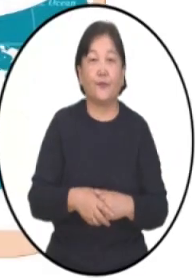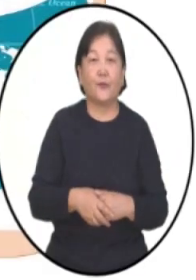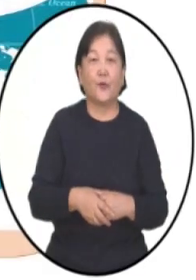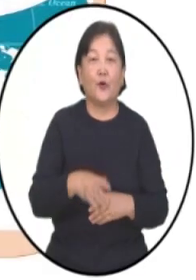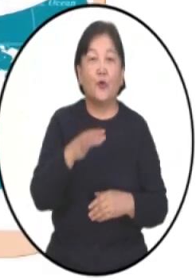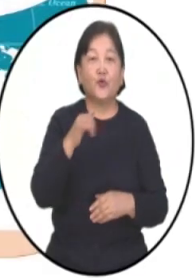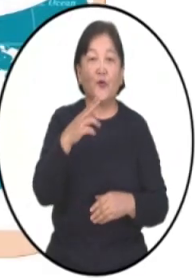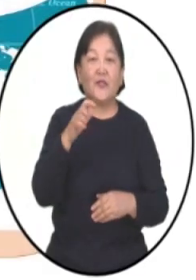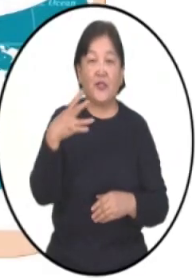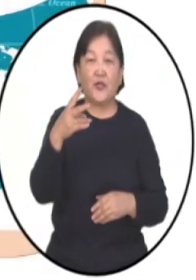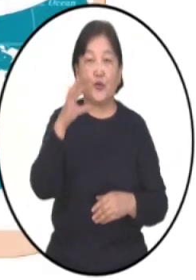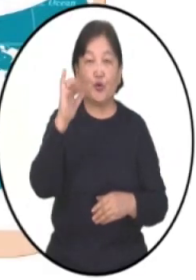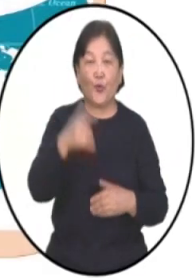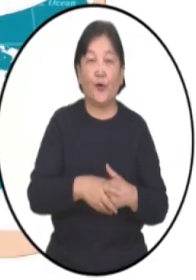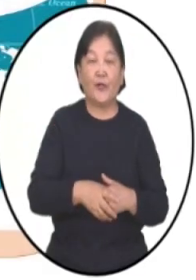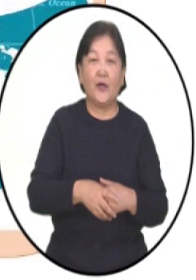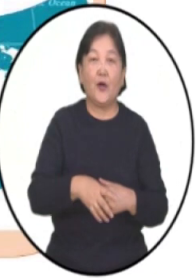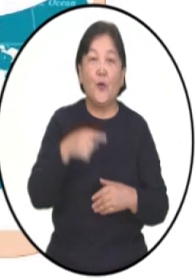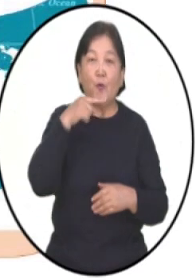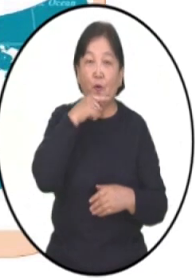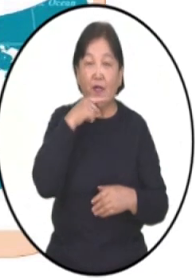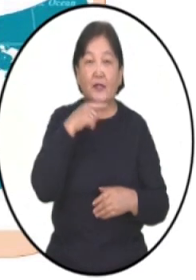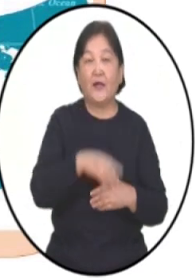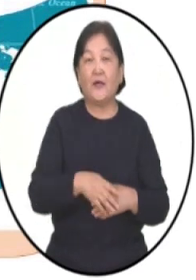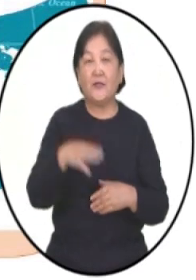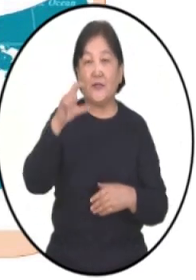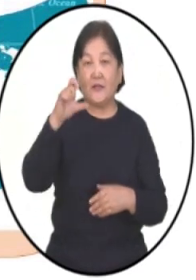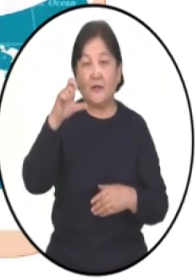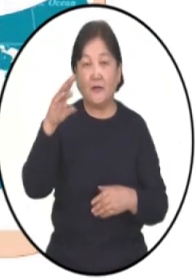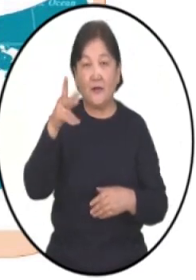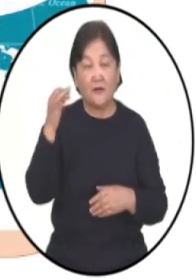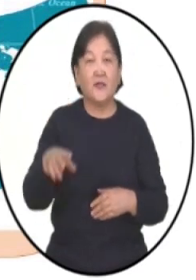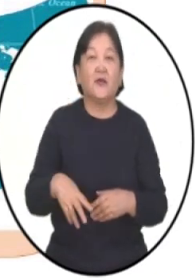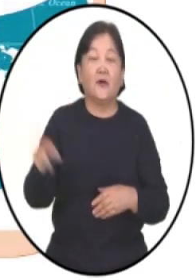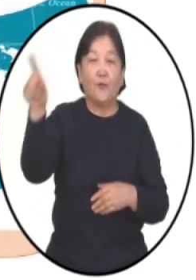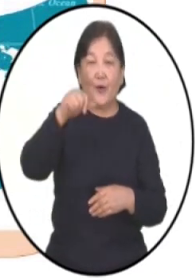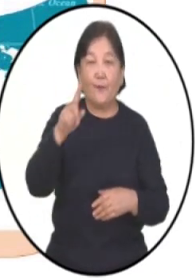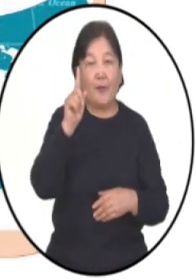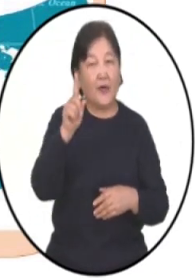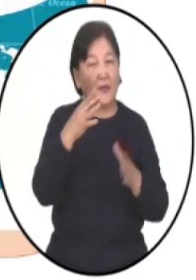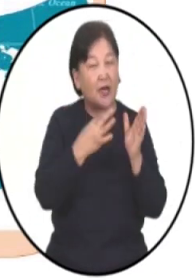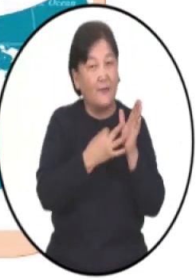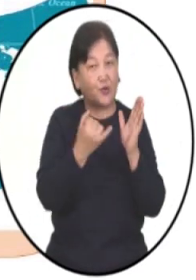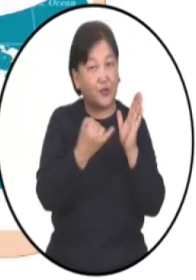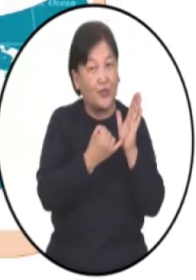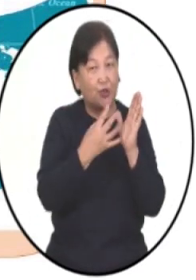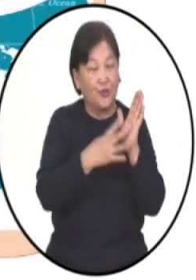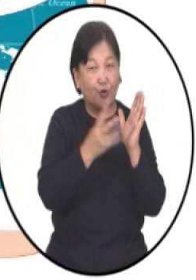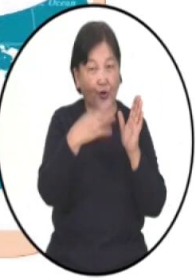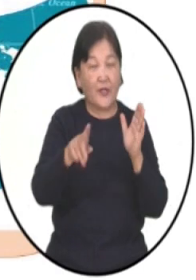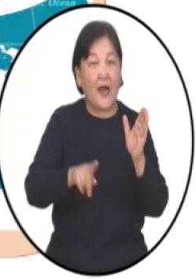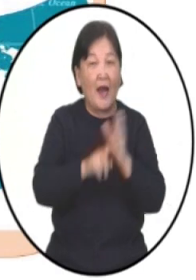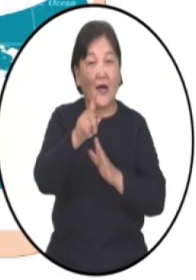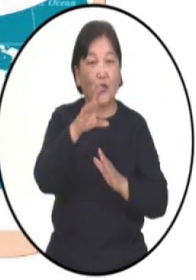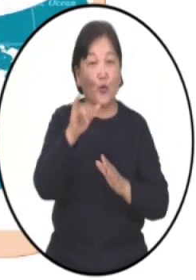Суэцийн сувг нь газар дундын тэнгис, улаан тэнгисийг холбосон усан зам 1869 онд анх ашиглалтанд орсон. Одоо